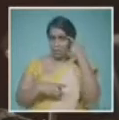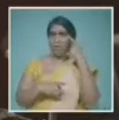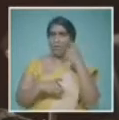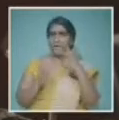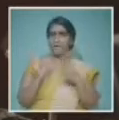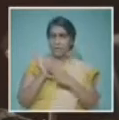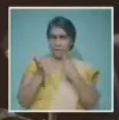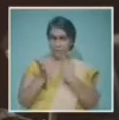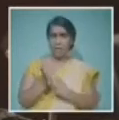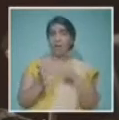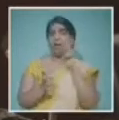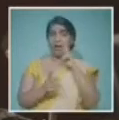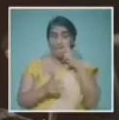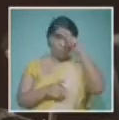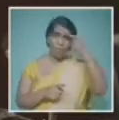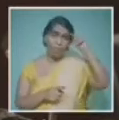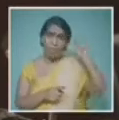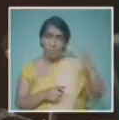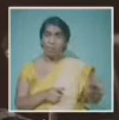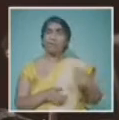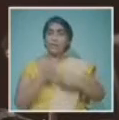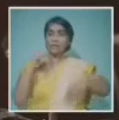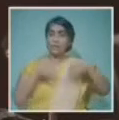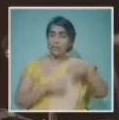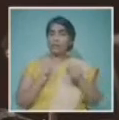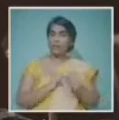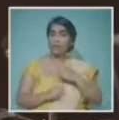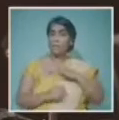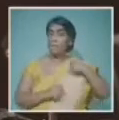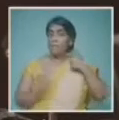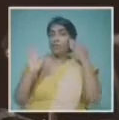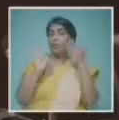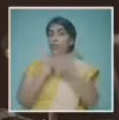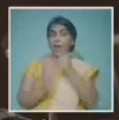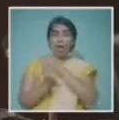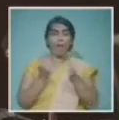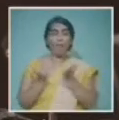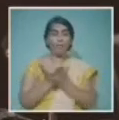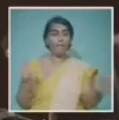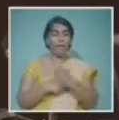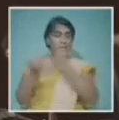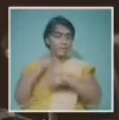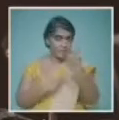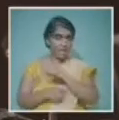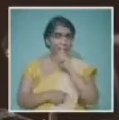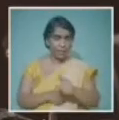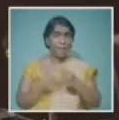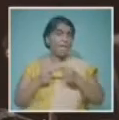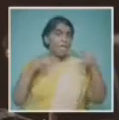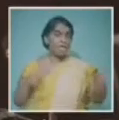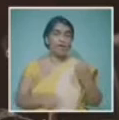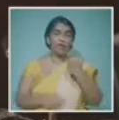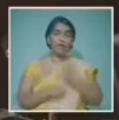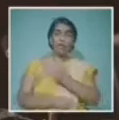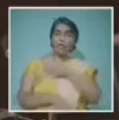රාජපක්ෂ මහත්මයා. රනිල් වික්‍රමසිංහට එරෙහිව ඒ ඡන්ද ව්‍යාපාරද ඔබතුමගේ ප්‍රධාන සාධකයක් වුණා. මොකද හම්බන්තොට වරාය විකිණීම. ඒකට විරුද්ධ තමයි ගෝඨාභයට